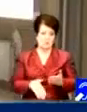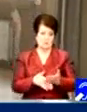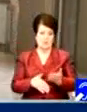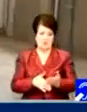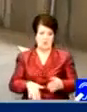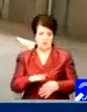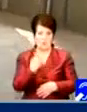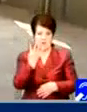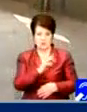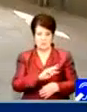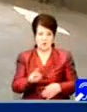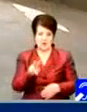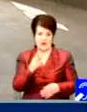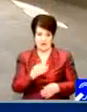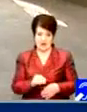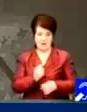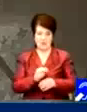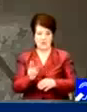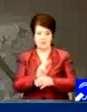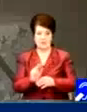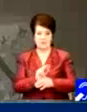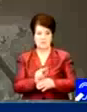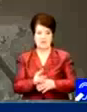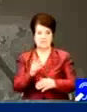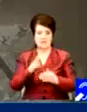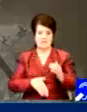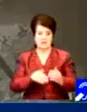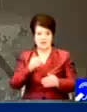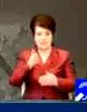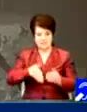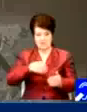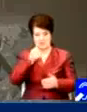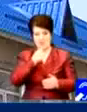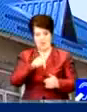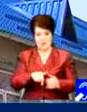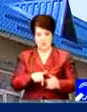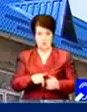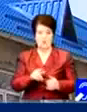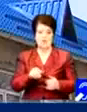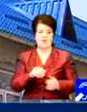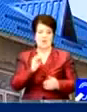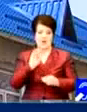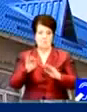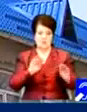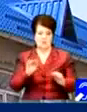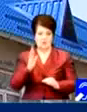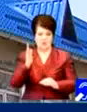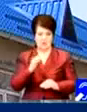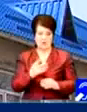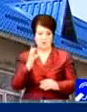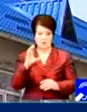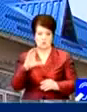fost de peste 4 milioane de lei. Lucrările de reparație urmează a fi terminate la sfârșitul anului, după care urmează amenajarea. Astfel, încă 100